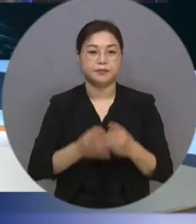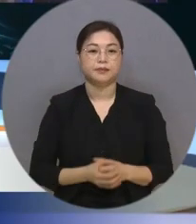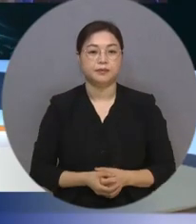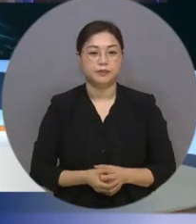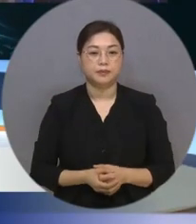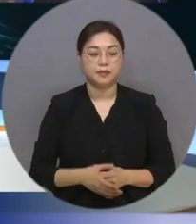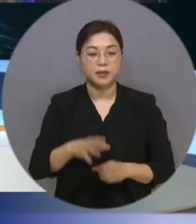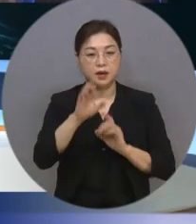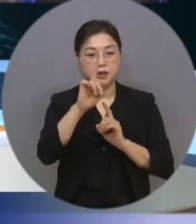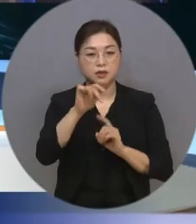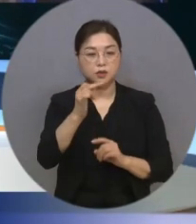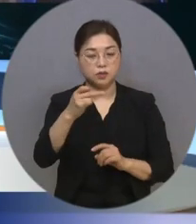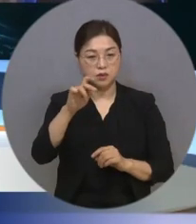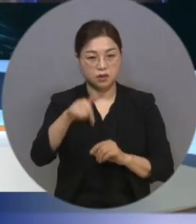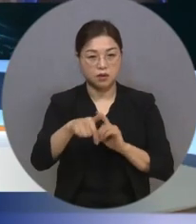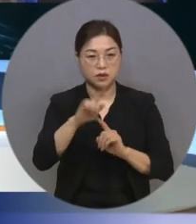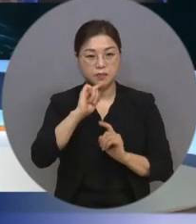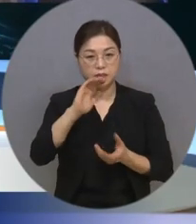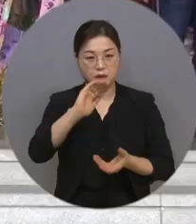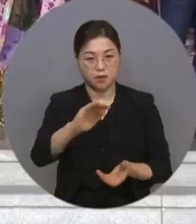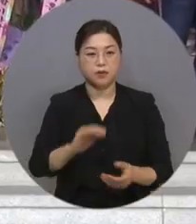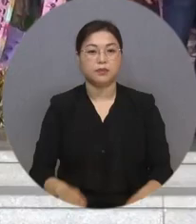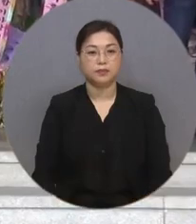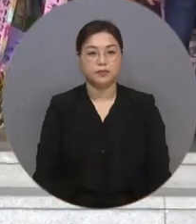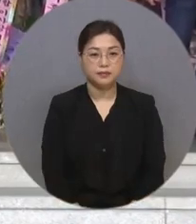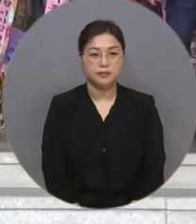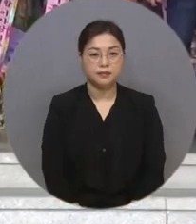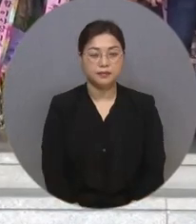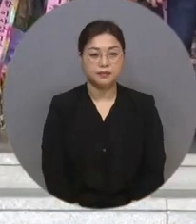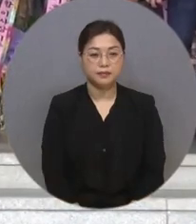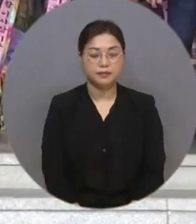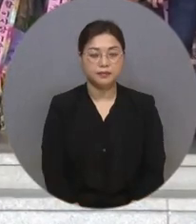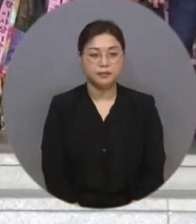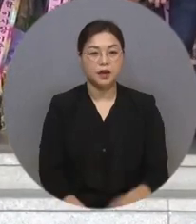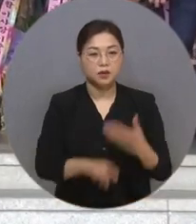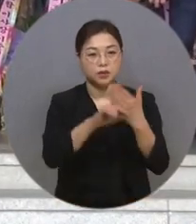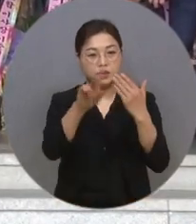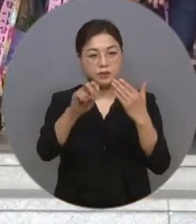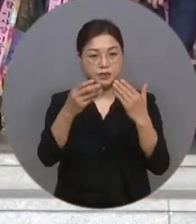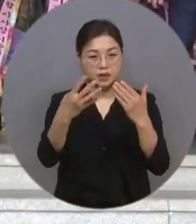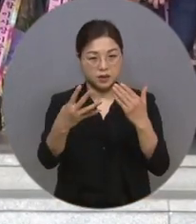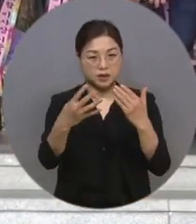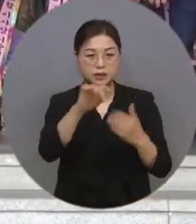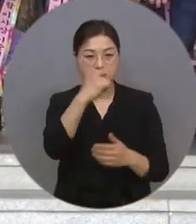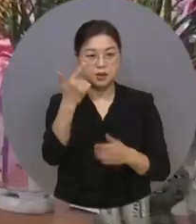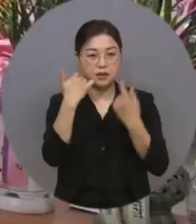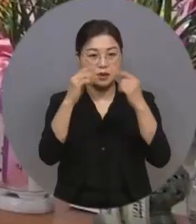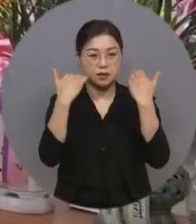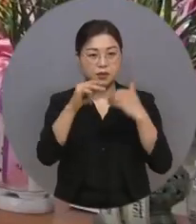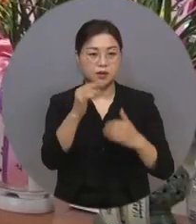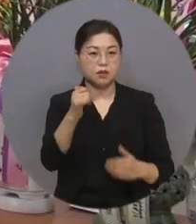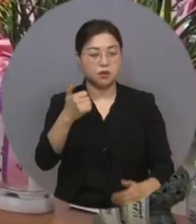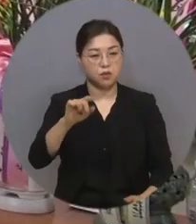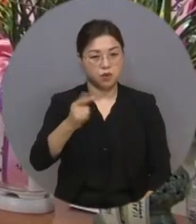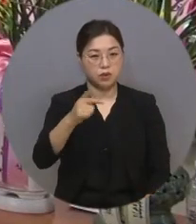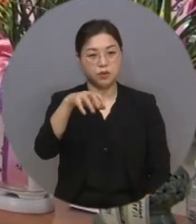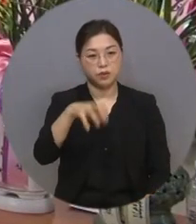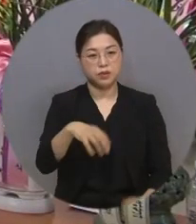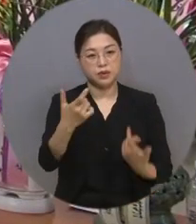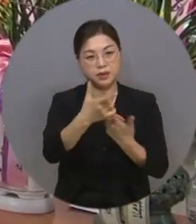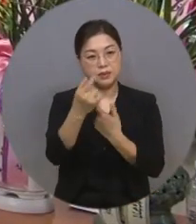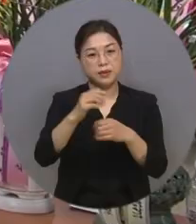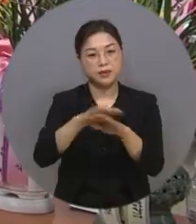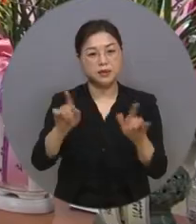이종석 기자가 전합니다 지난 24일 나사렛대학교 경관에서 다함께 잘사는